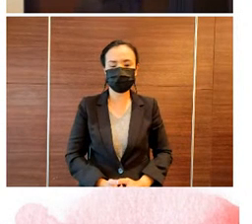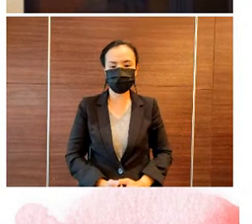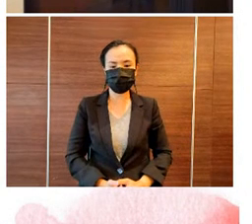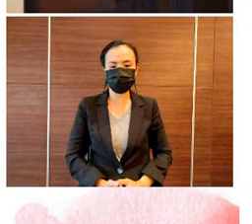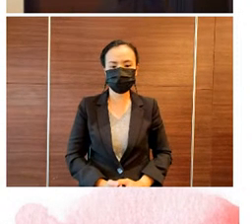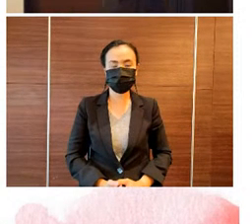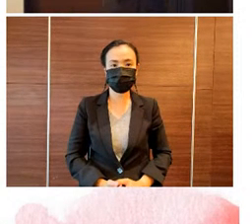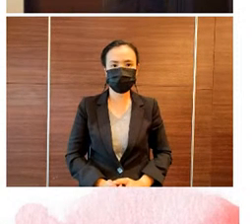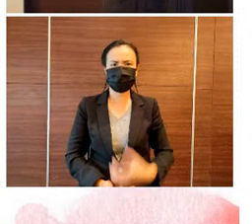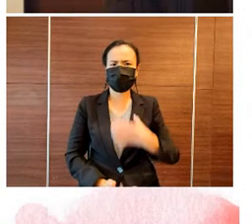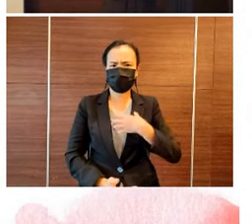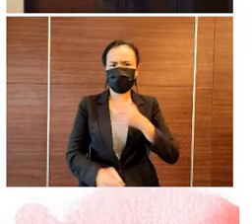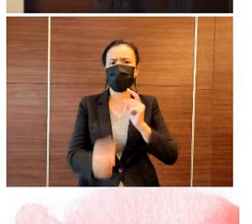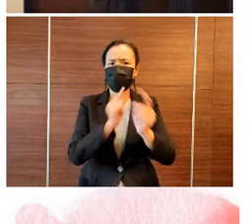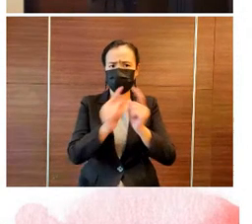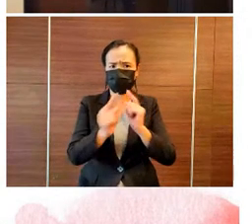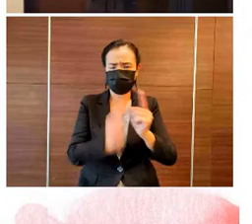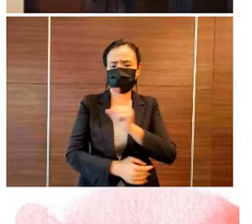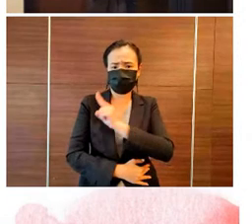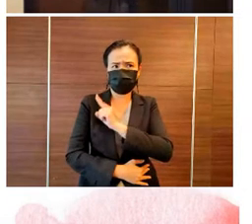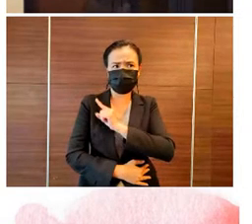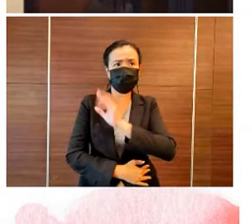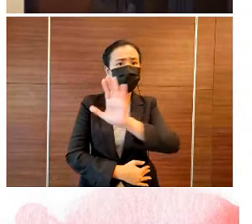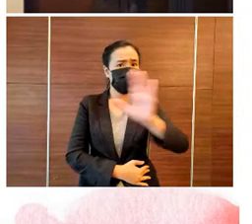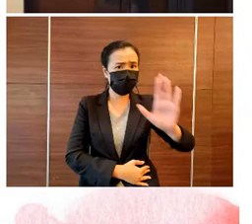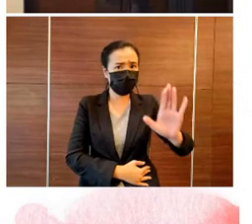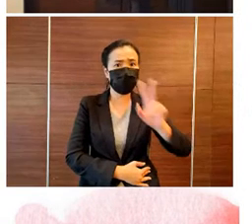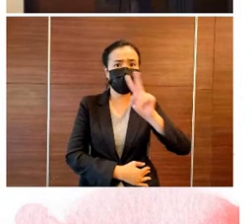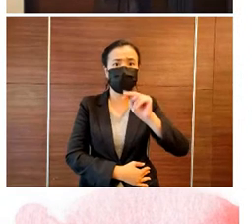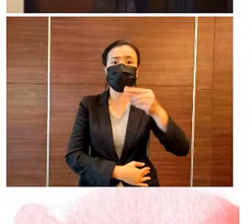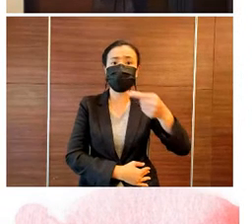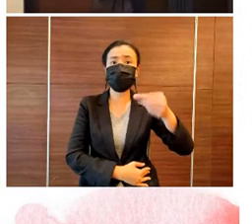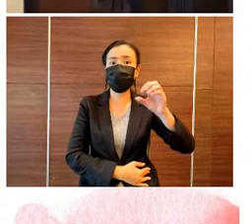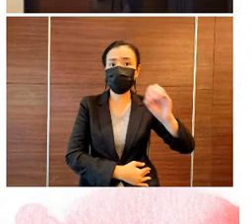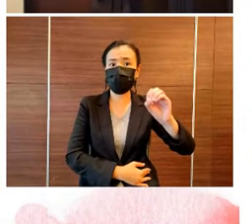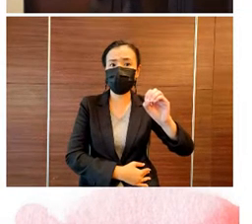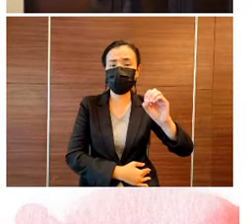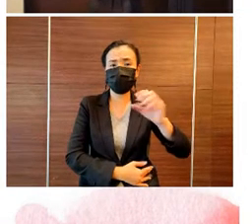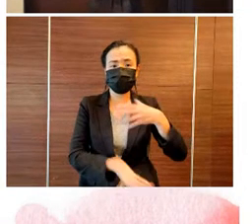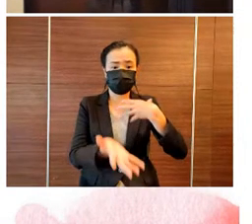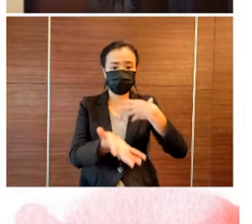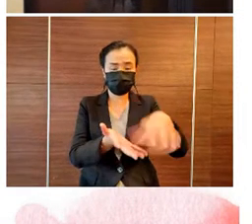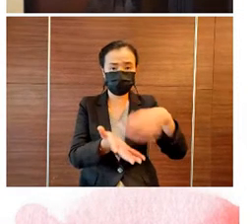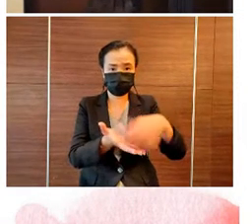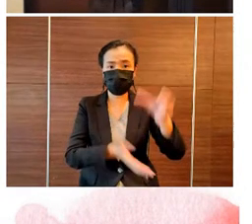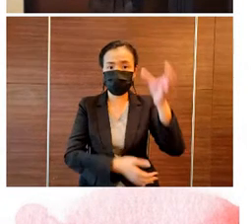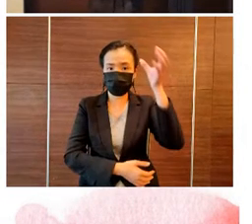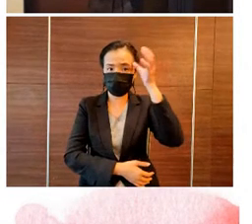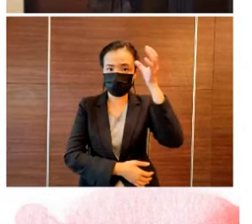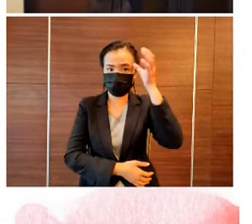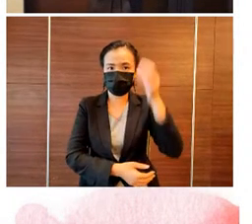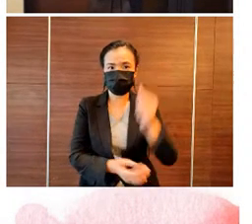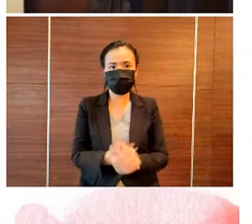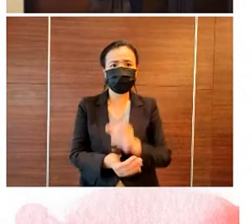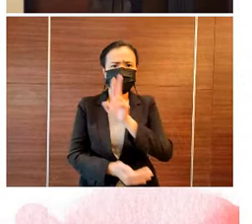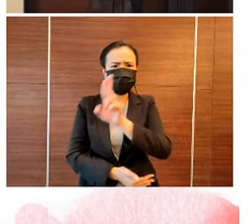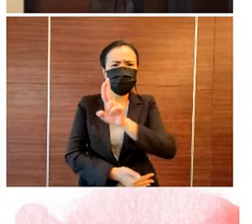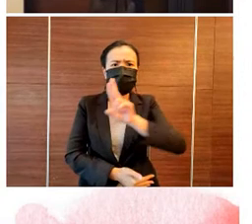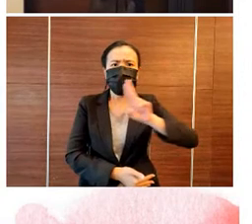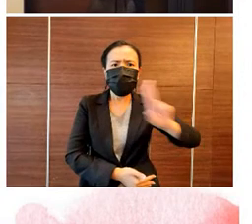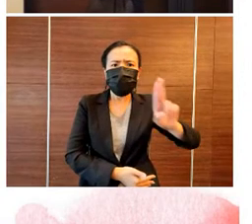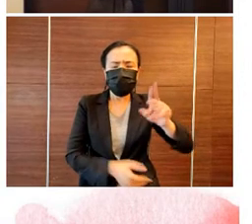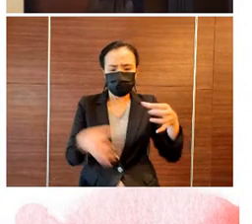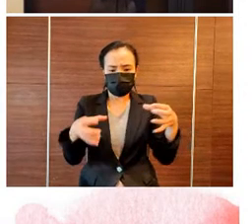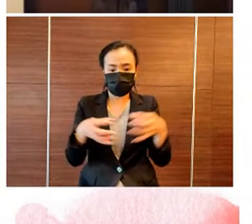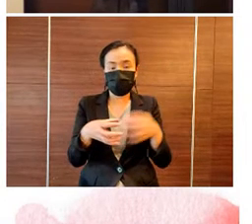อยากจะคุยกับพวกเรานะครับเพราะเป็นหน้าที่ของพวกเราของ NGO นะครับที่จะต้องไปถ่ายทอดความรู้เรื่องอยู่เท่ากับอยู่นะครับกับ